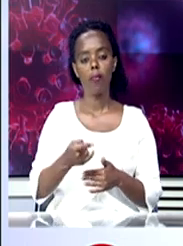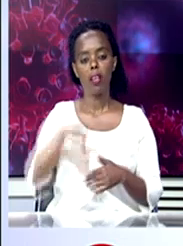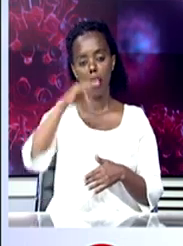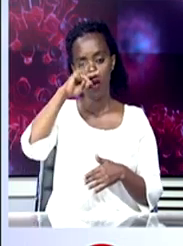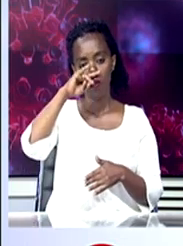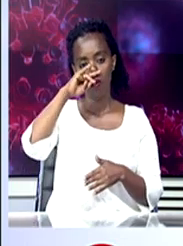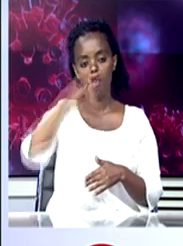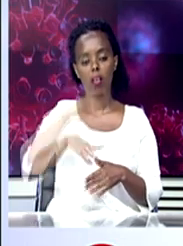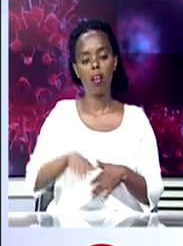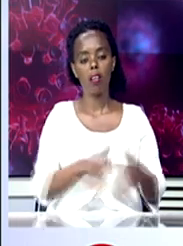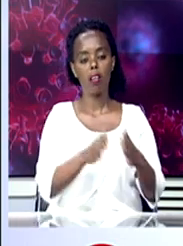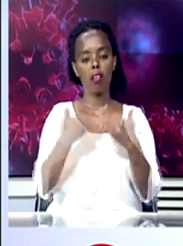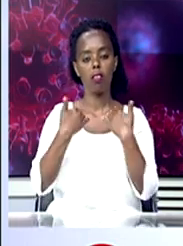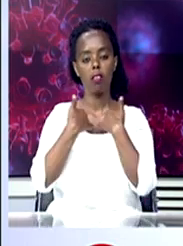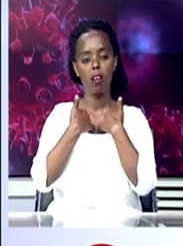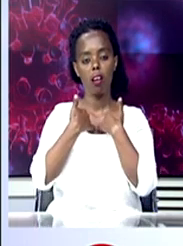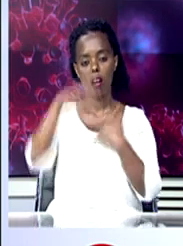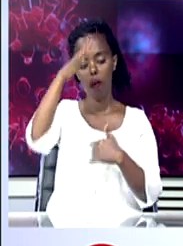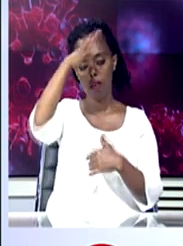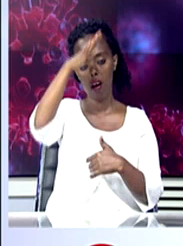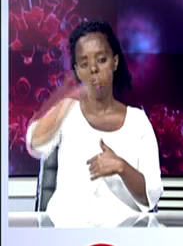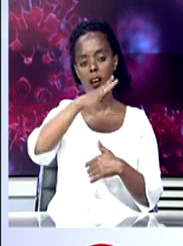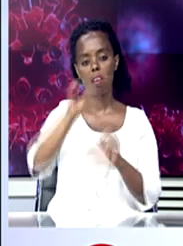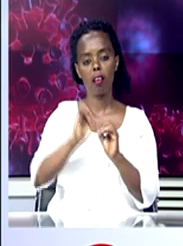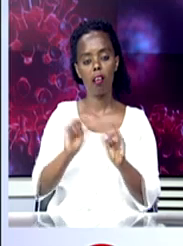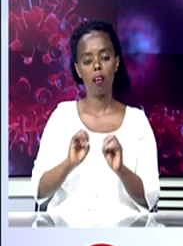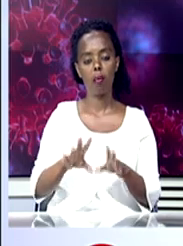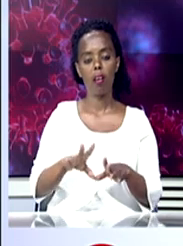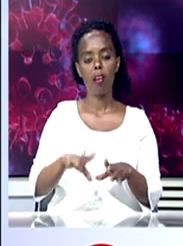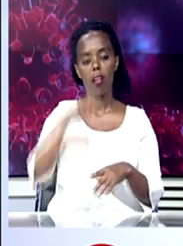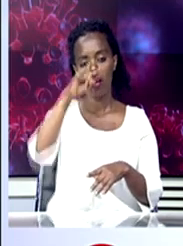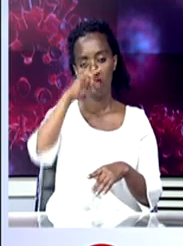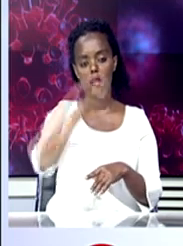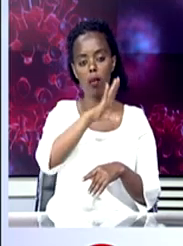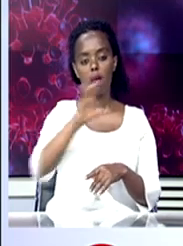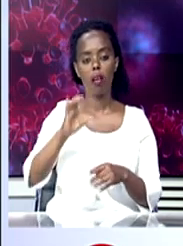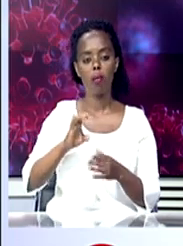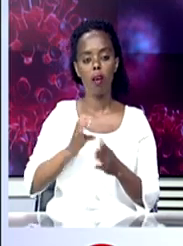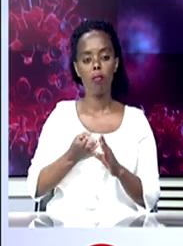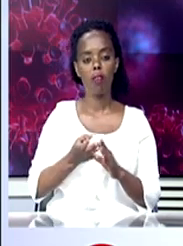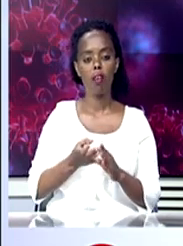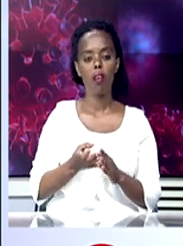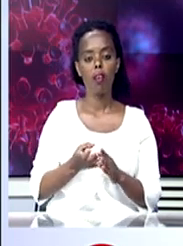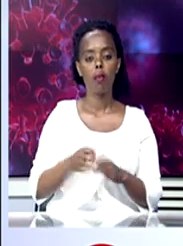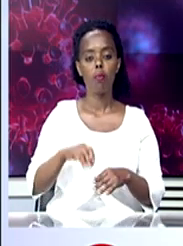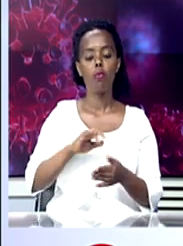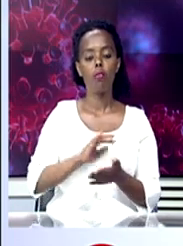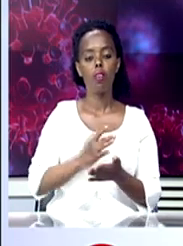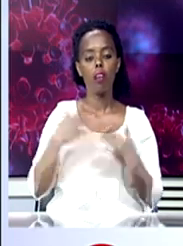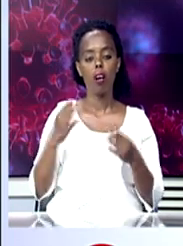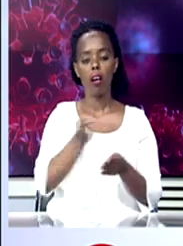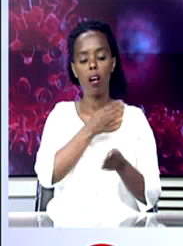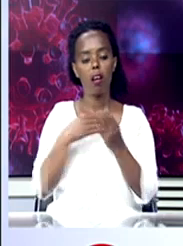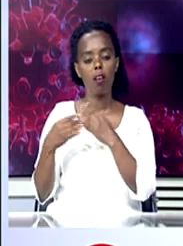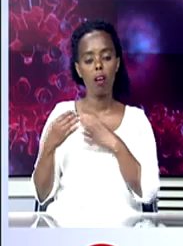Daa'imman daandiirra jiran abbaa haadha hin qabne daa'imman 200 magaalaa lamaan irraa uffata qorraa